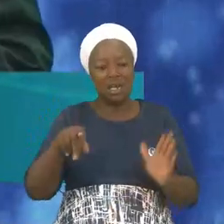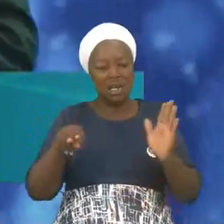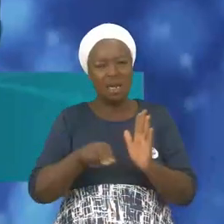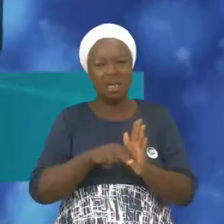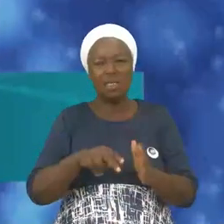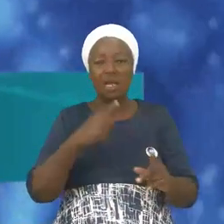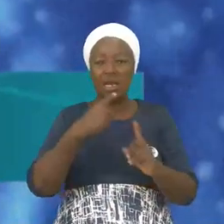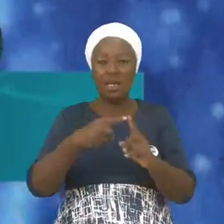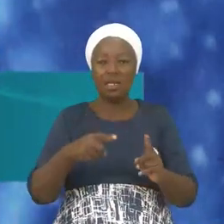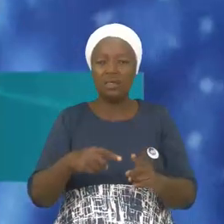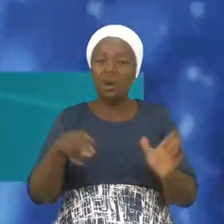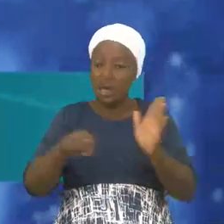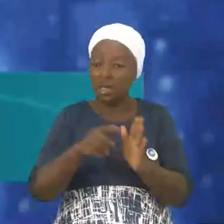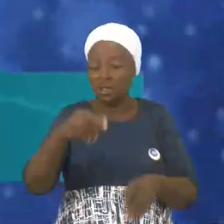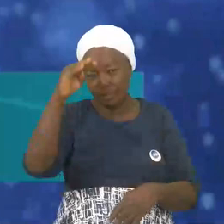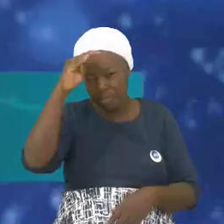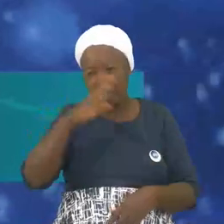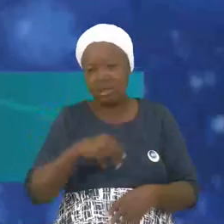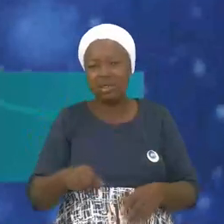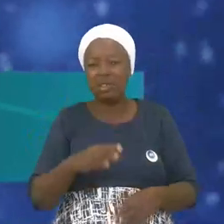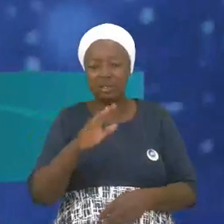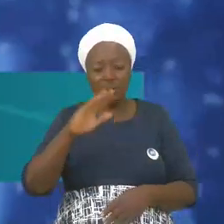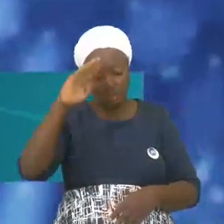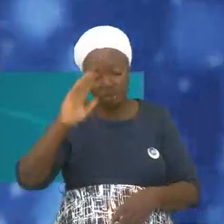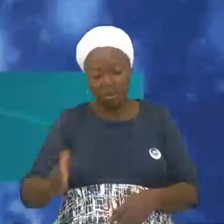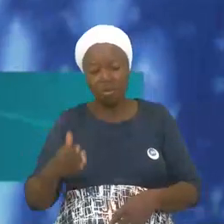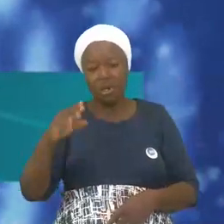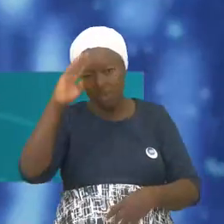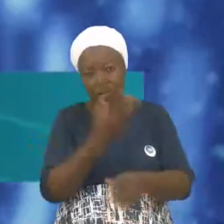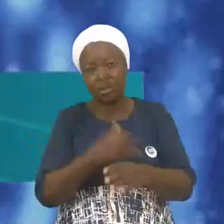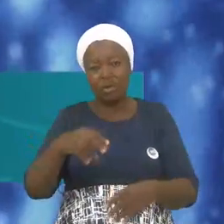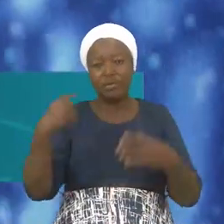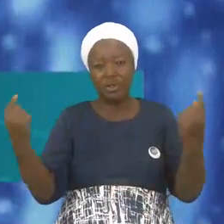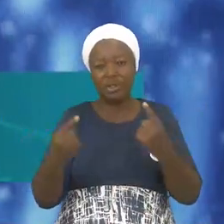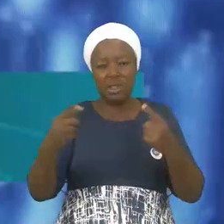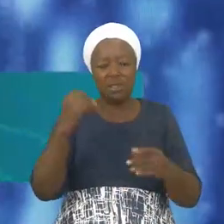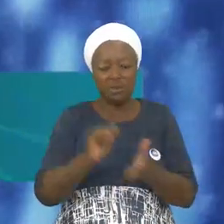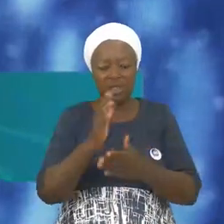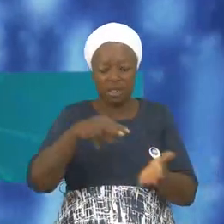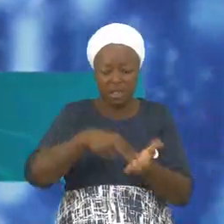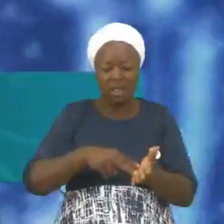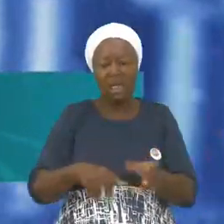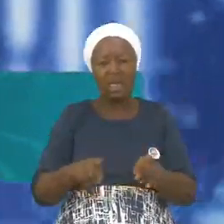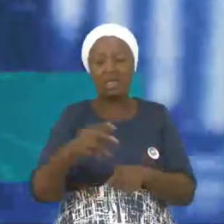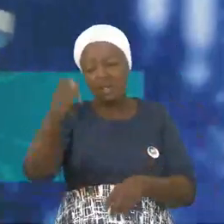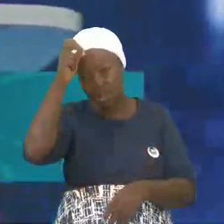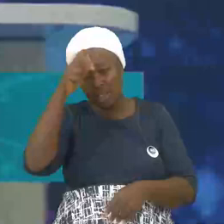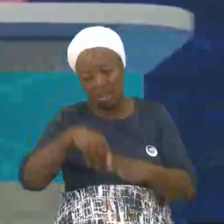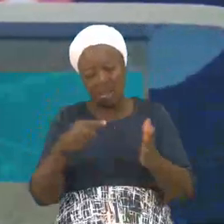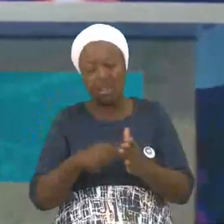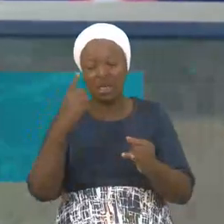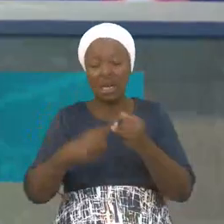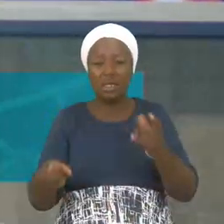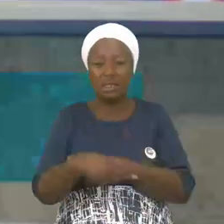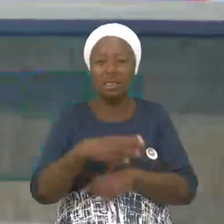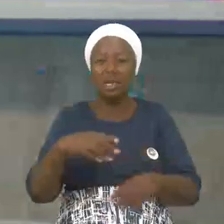l'homme négatif, le fils de perdition, l'homme du péché. Il est celui qui représente